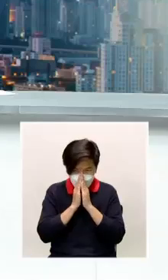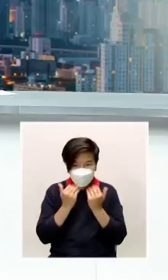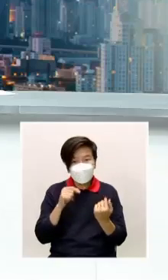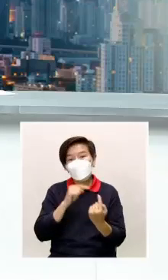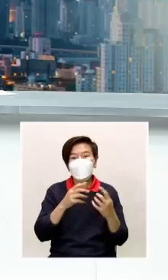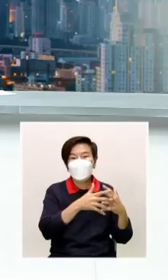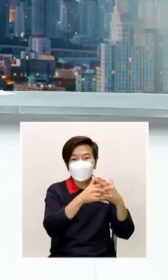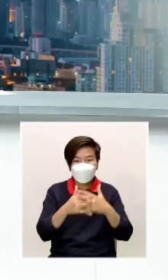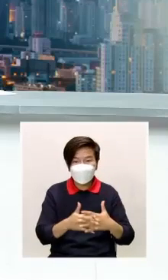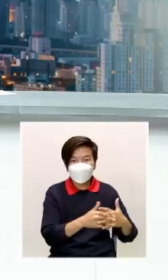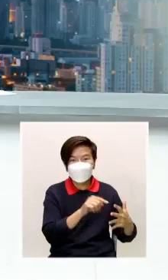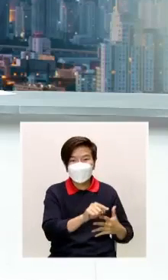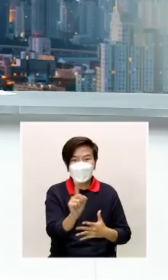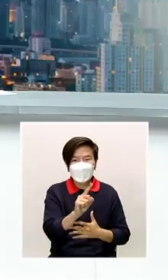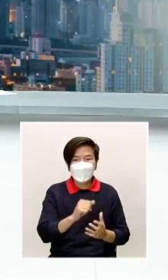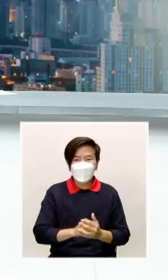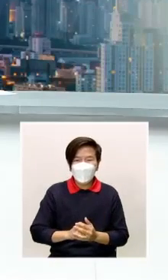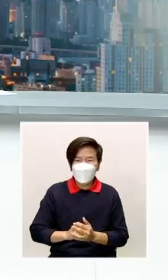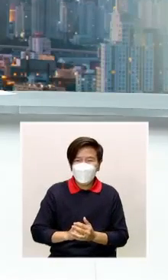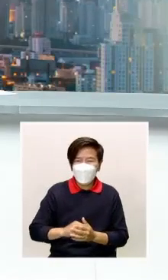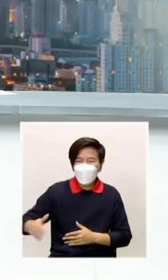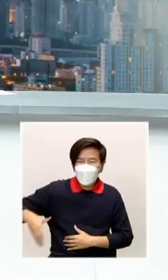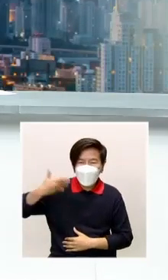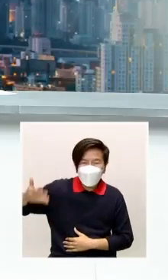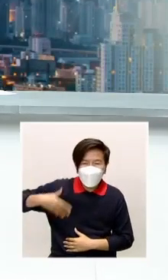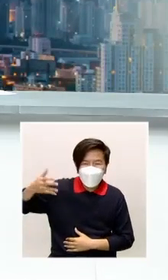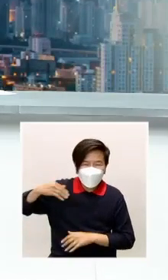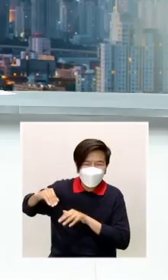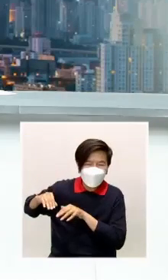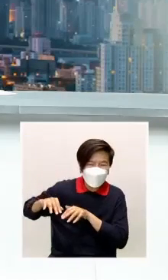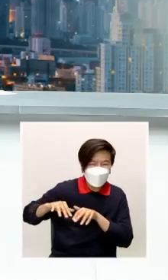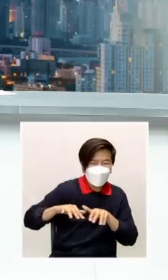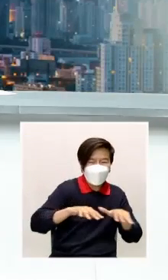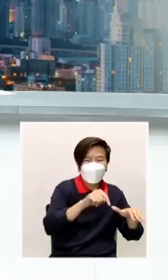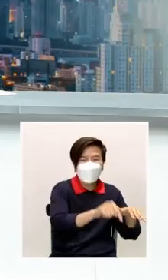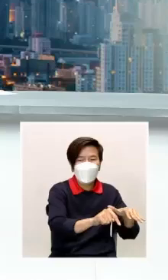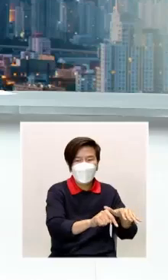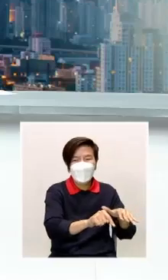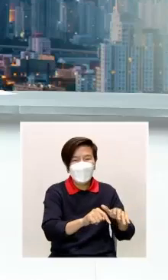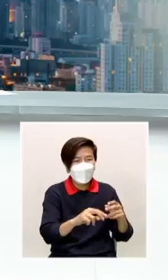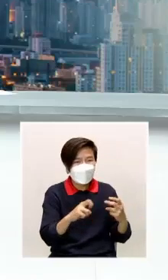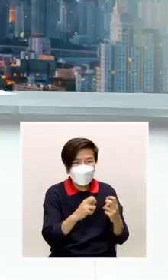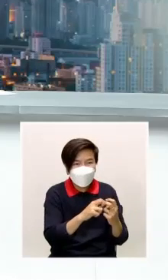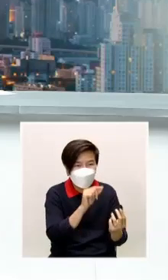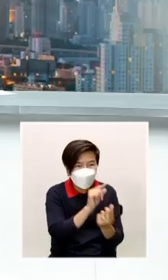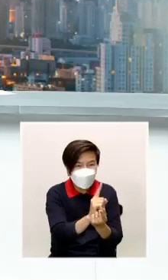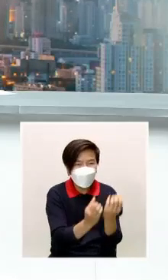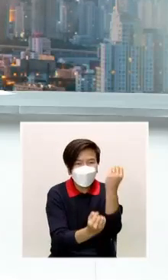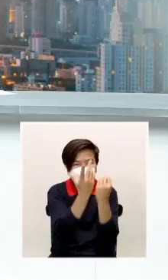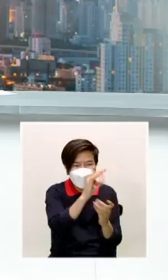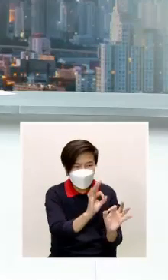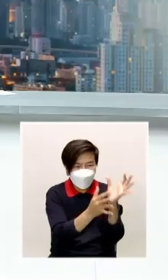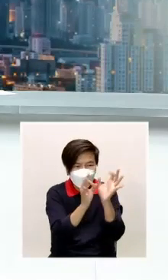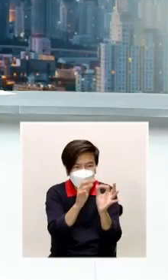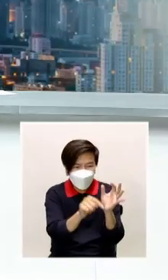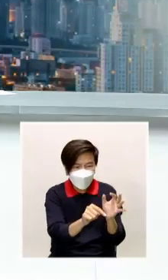สหรัฐอเมริกาตอนนี้มีคลื่นความร้อนถล่มในพื้นที่รัฐโอเรกอนนะคะสิ่งที่ตามมาคือปัญหาไฟป่าเพลิงเนี่ยเผาผลาญป่าไป